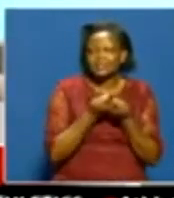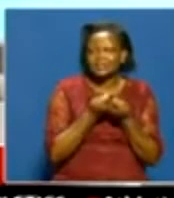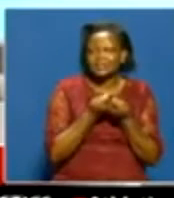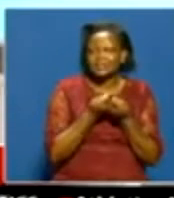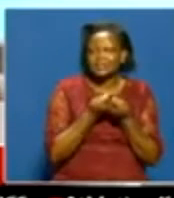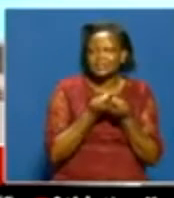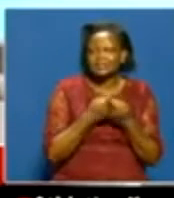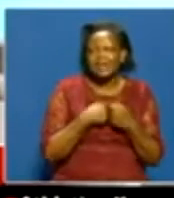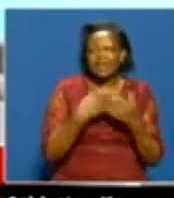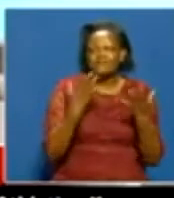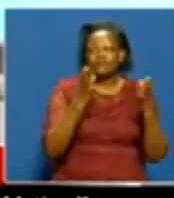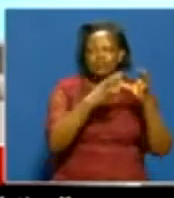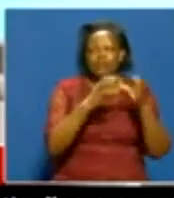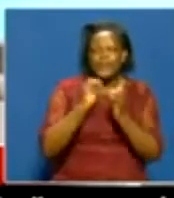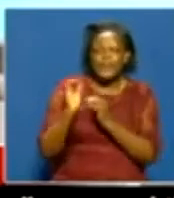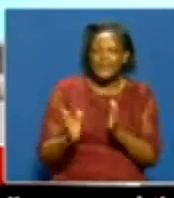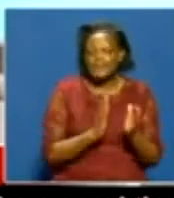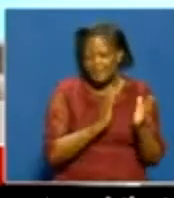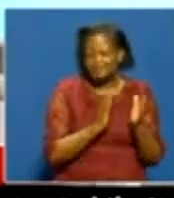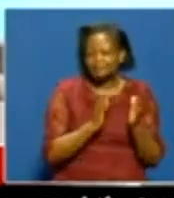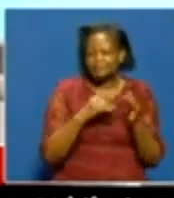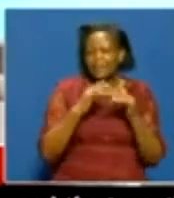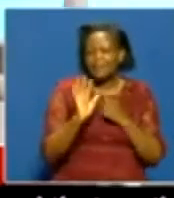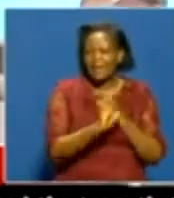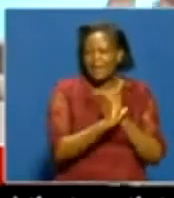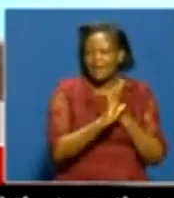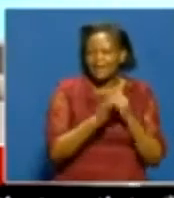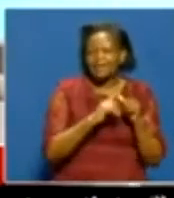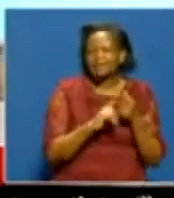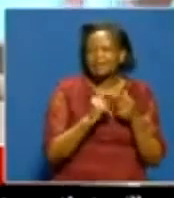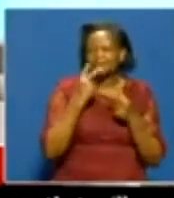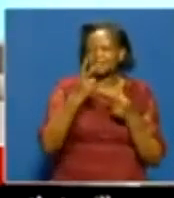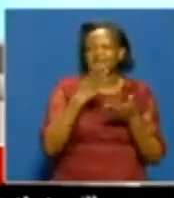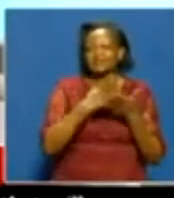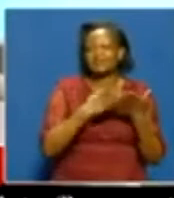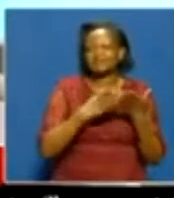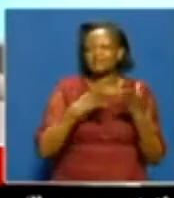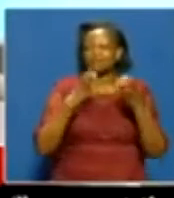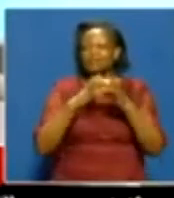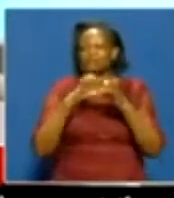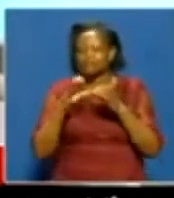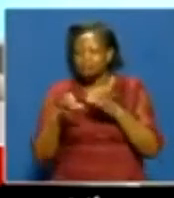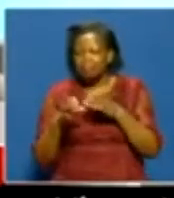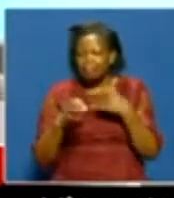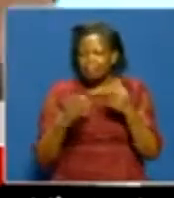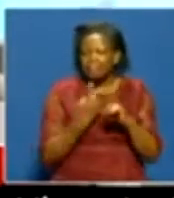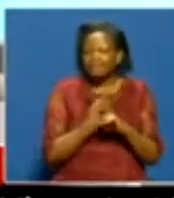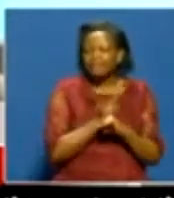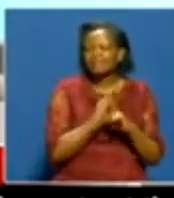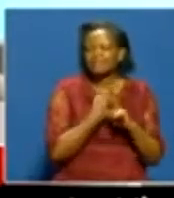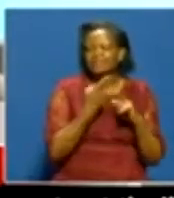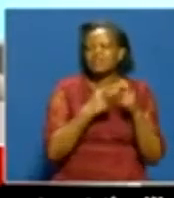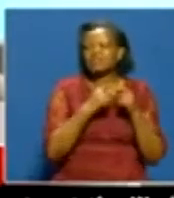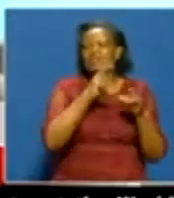Kila kikosi inaandaa wachezaji wake. Ndio maana unaona kuna wale wanatoka upande huu wanaingia huu na wengine wanatoka huo wanaenda ule